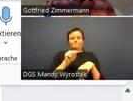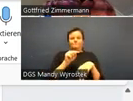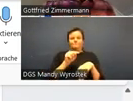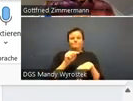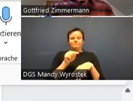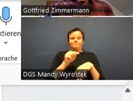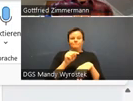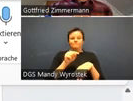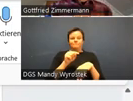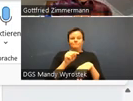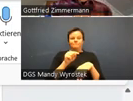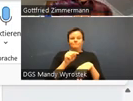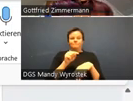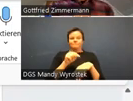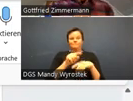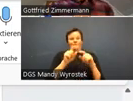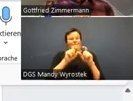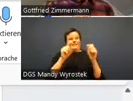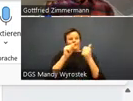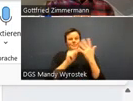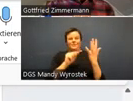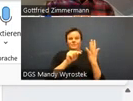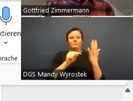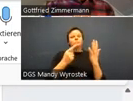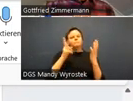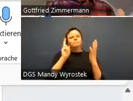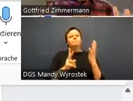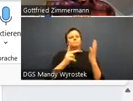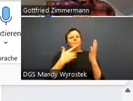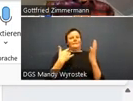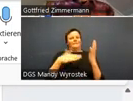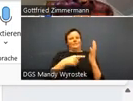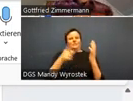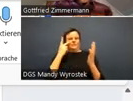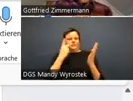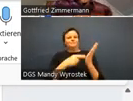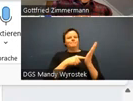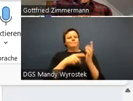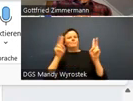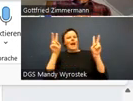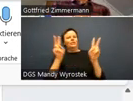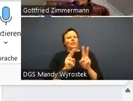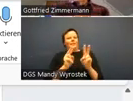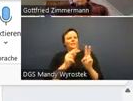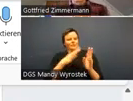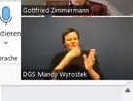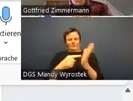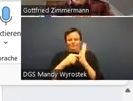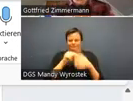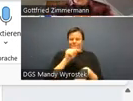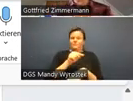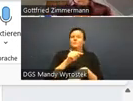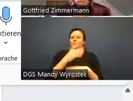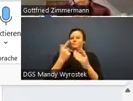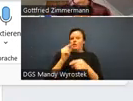Dinge, die hier einschränkend erwähnt werden. Also zum einen, wenn Sie diese Checkliste einsetzen, dann sollten